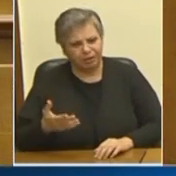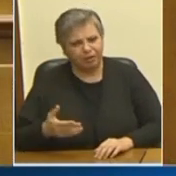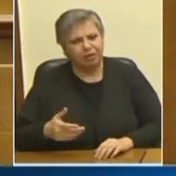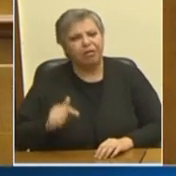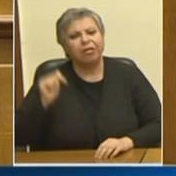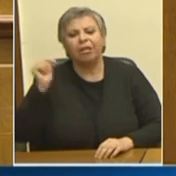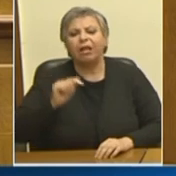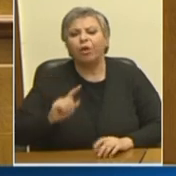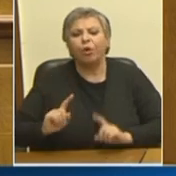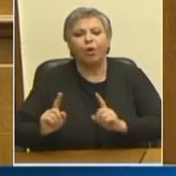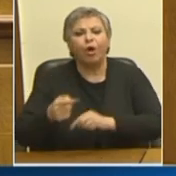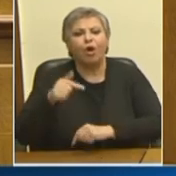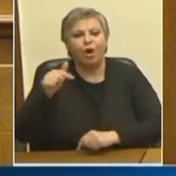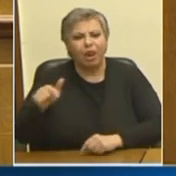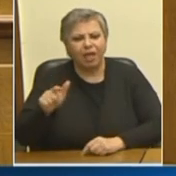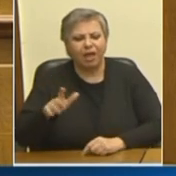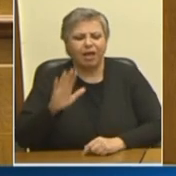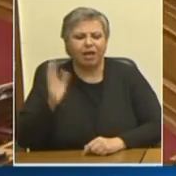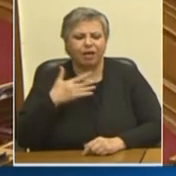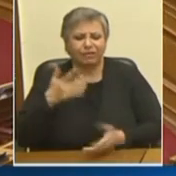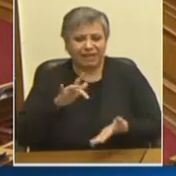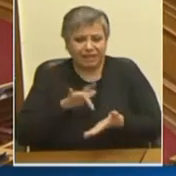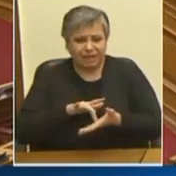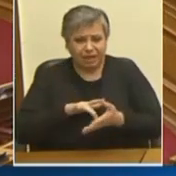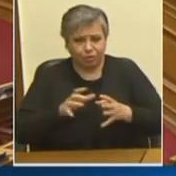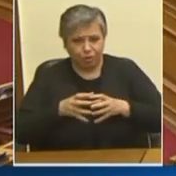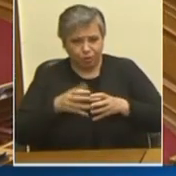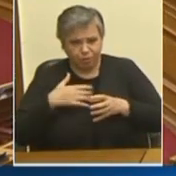κέντρο, όχι. Λοιπόν, τέλος πάντων.